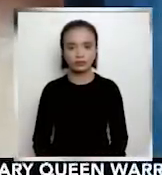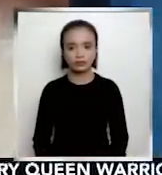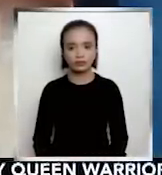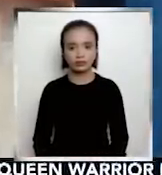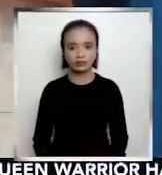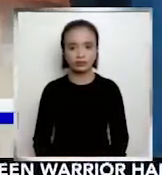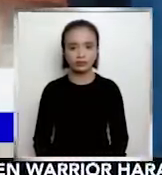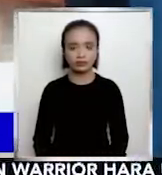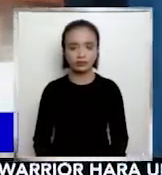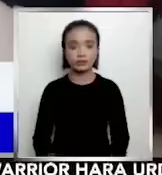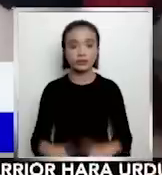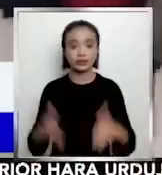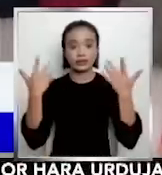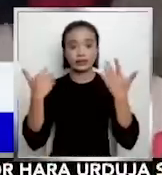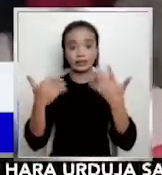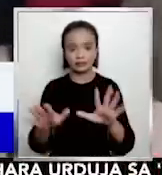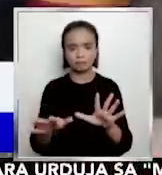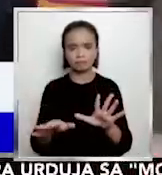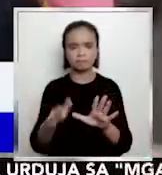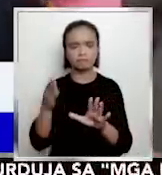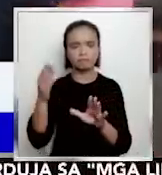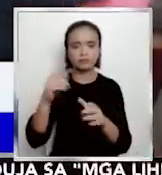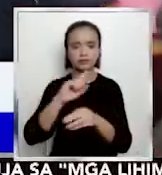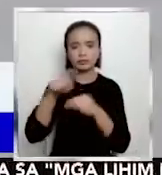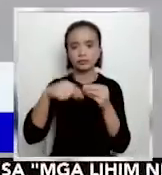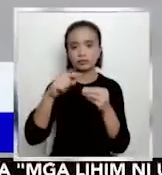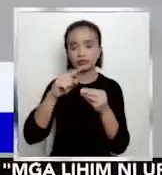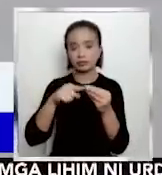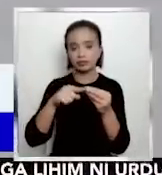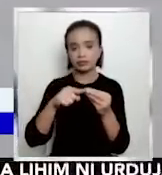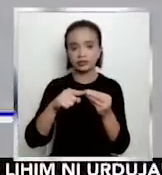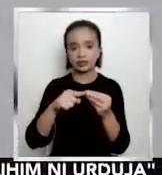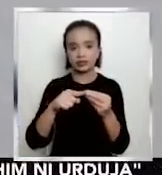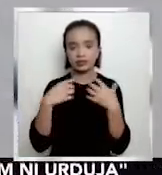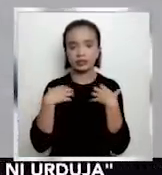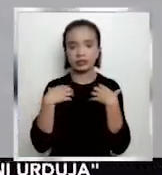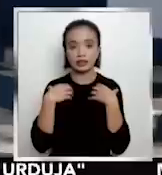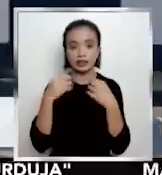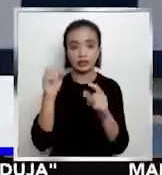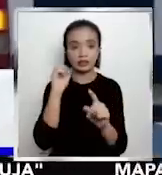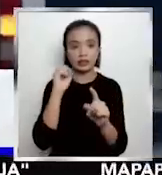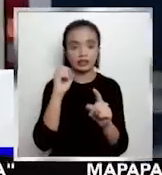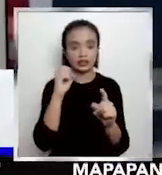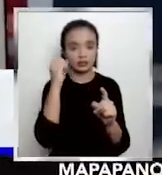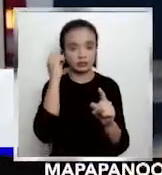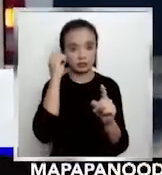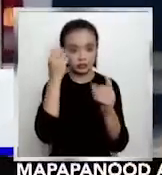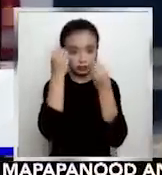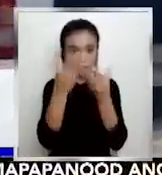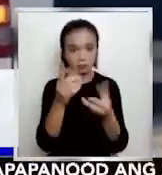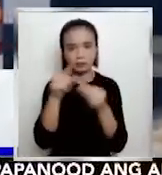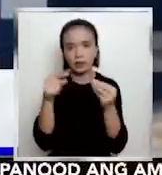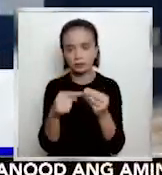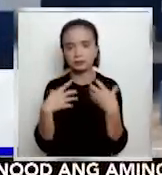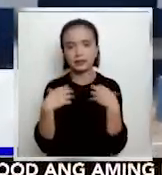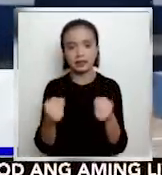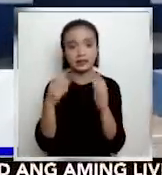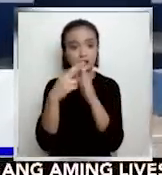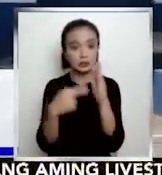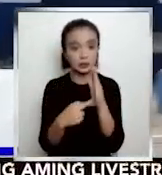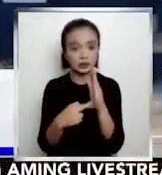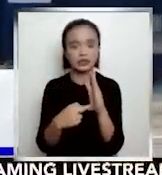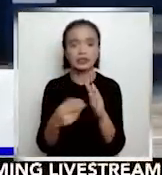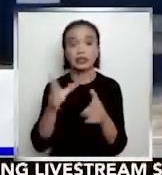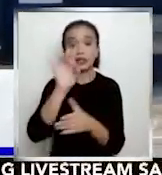Matapos i-brief sa mga patakaran kabilang ang minimum health standards, pinapasok na sa PNP Custodial Center sa Camp Crame ang 18 miyembro